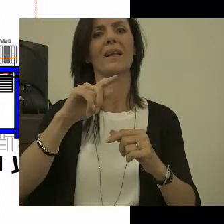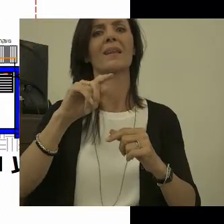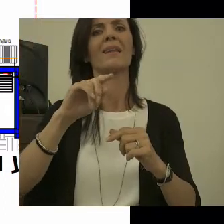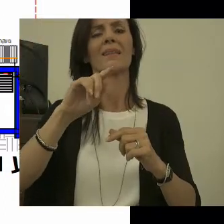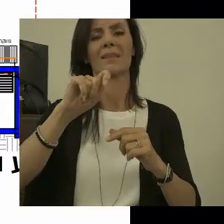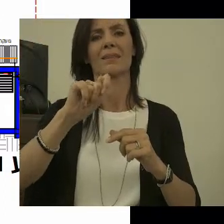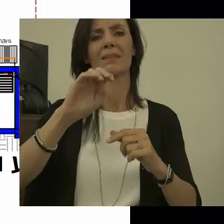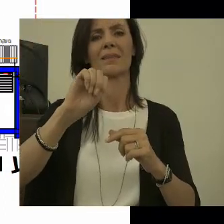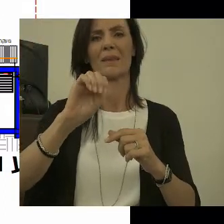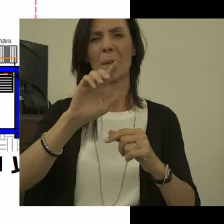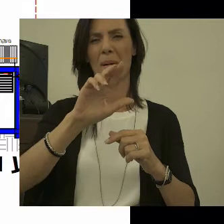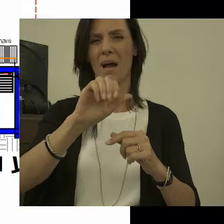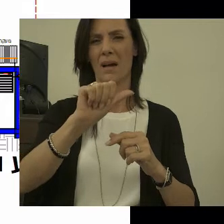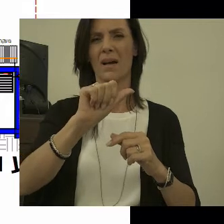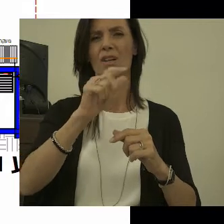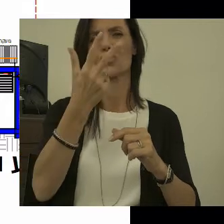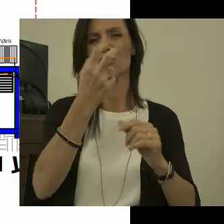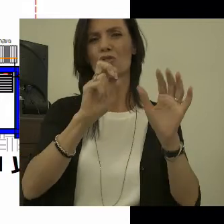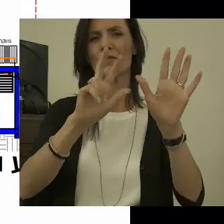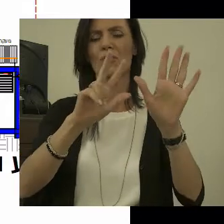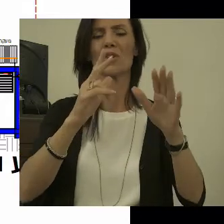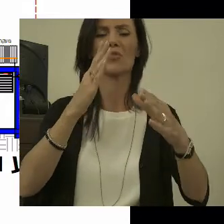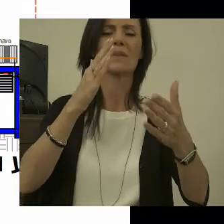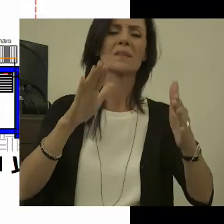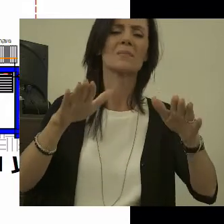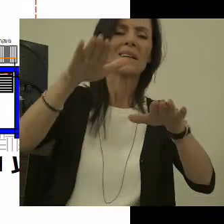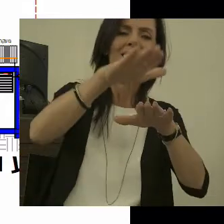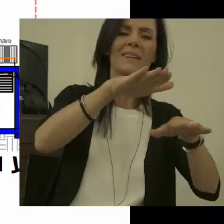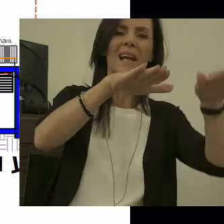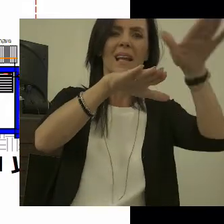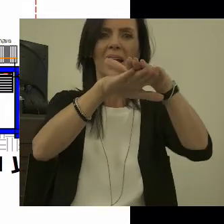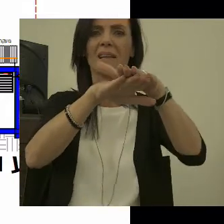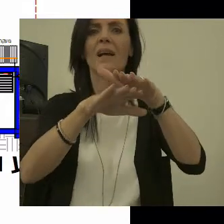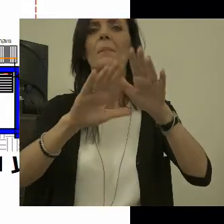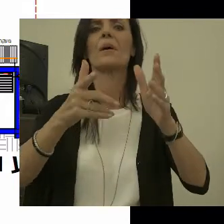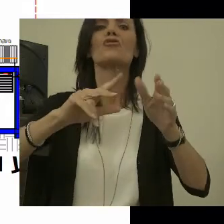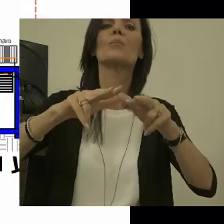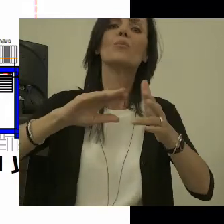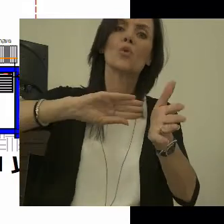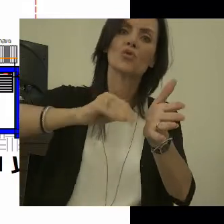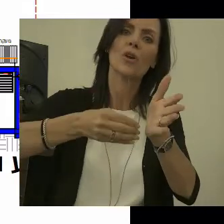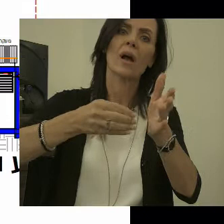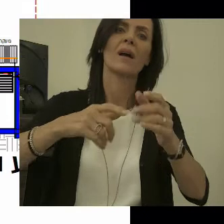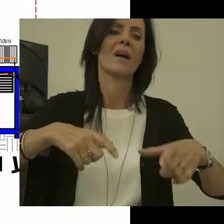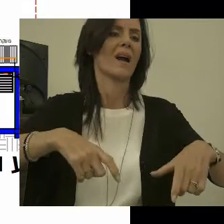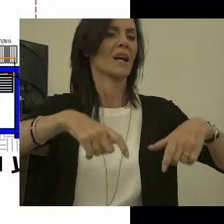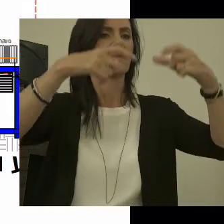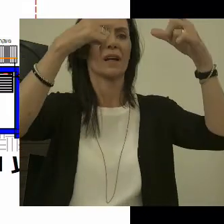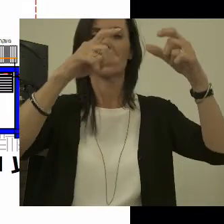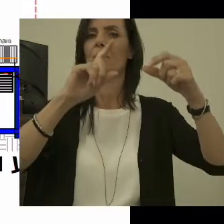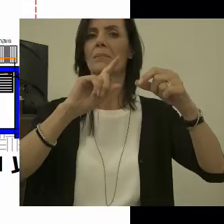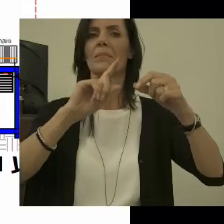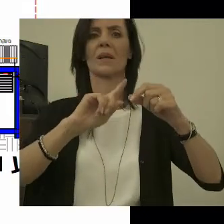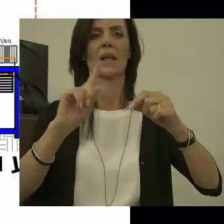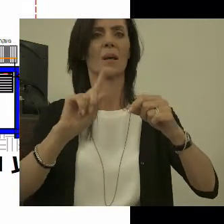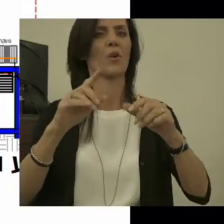לפני תמ"א 38, וכששמים חתך על חתך, רואים שבמצב המאושר, הגבהים לא שונים בצורה